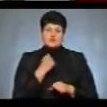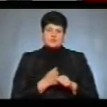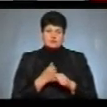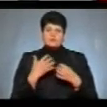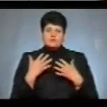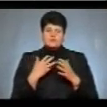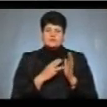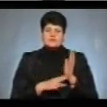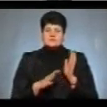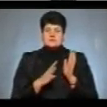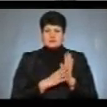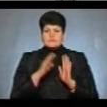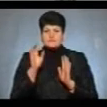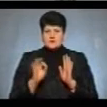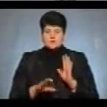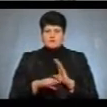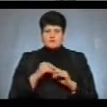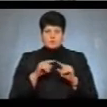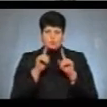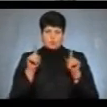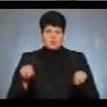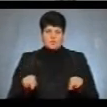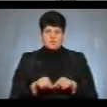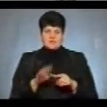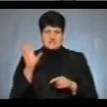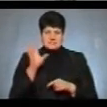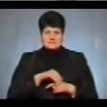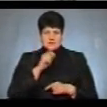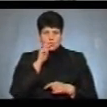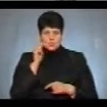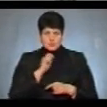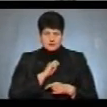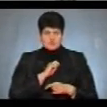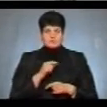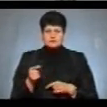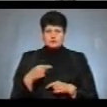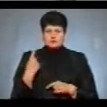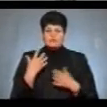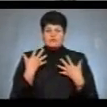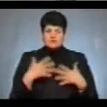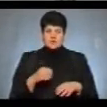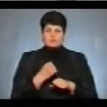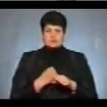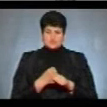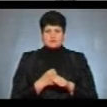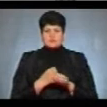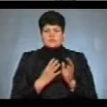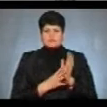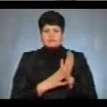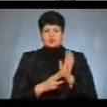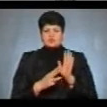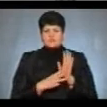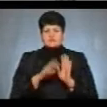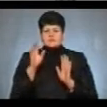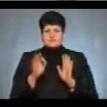майже 89% виборчих бюлетенів зі всієї України. На Тернопільщині вже опрацювали майже